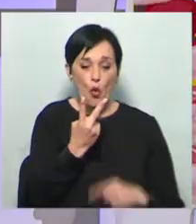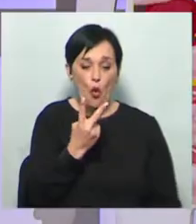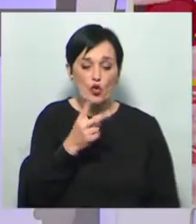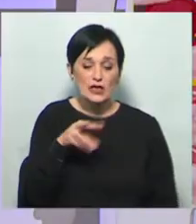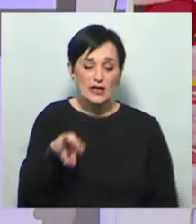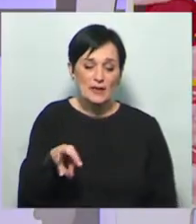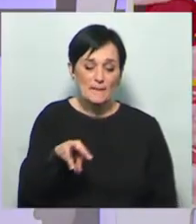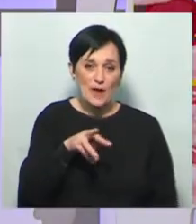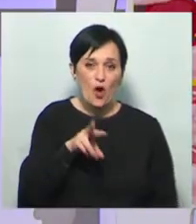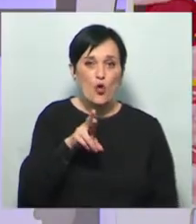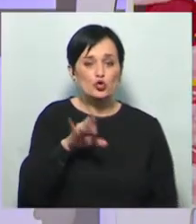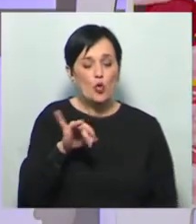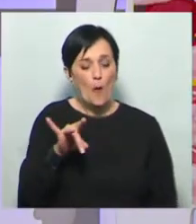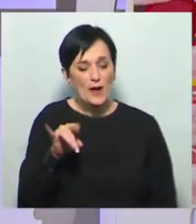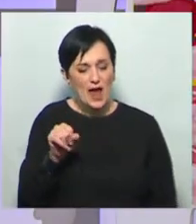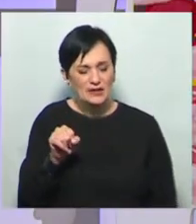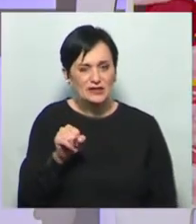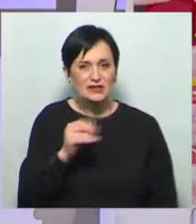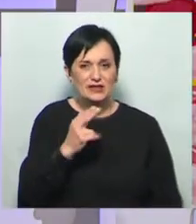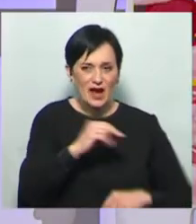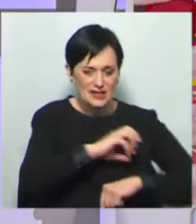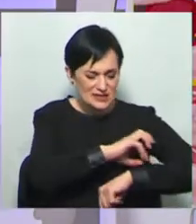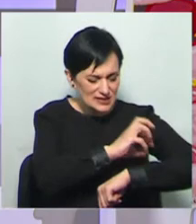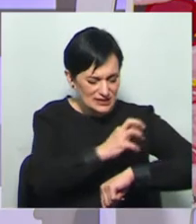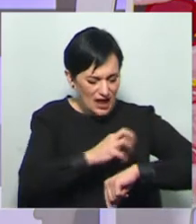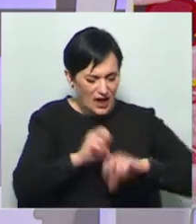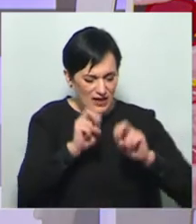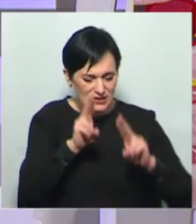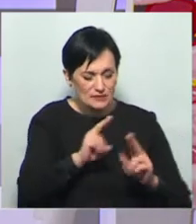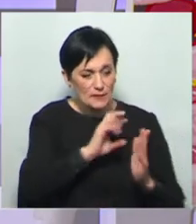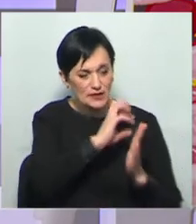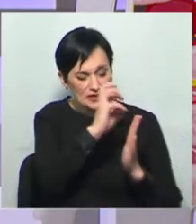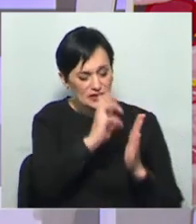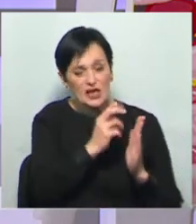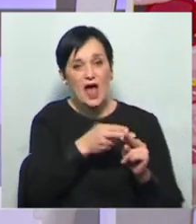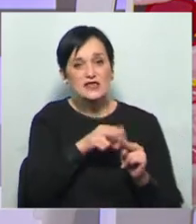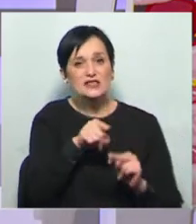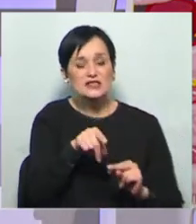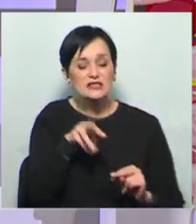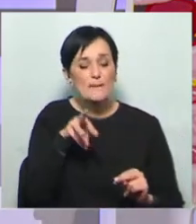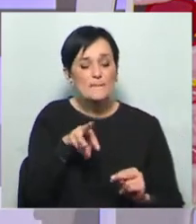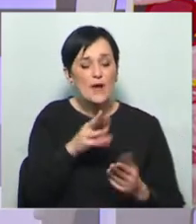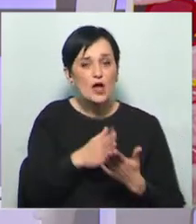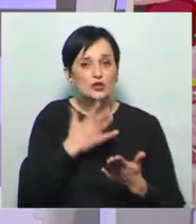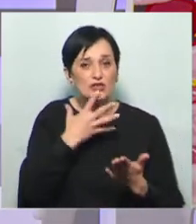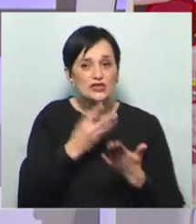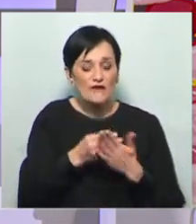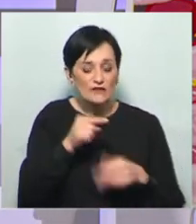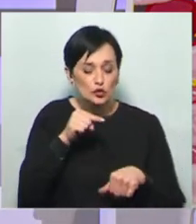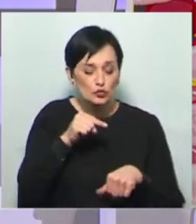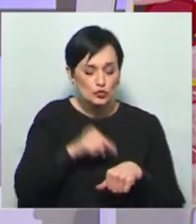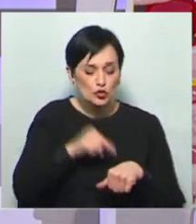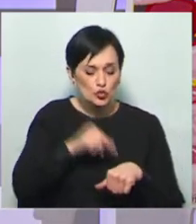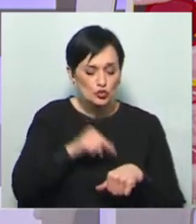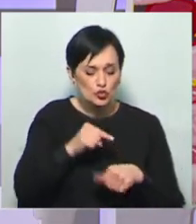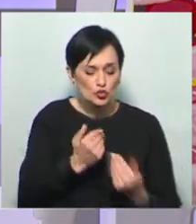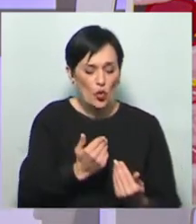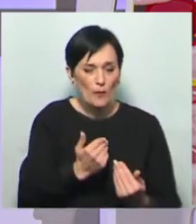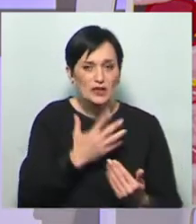ხო, დოპლერი და დუპლექს სკანირება. ულტრაბგერითი დუპლექს სკანირება ეს არის ის მეთოდი, რომელიც თავისი მგრძნობელობით და